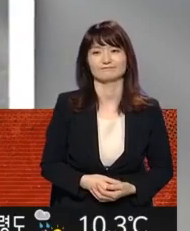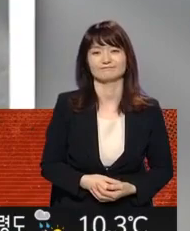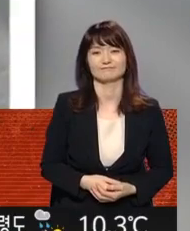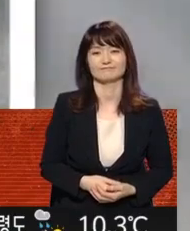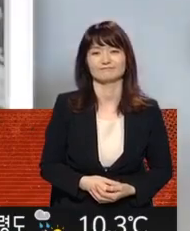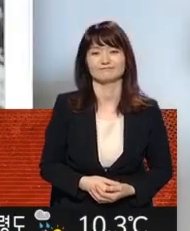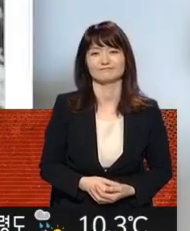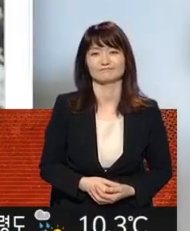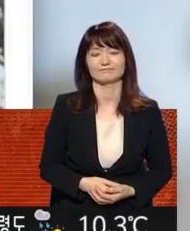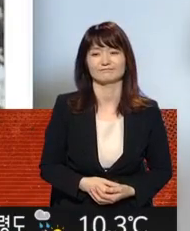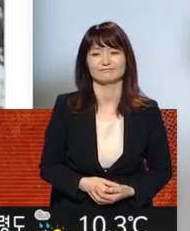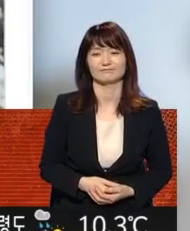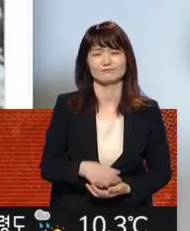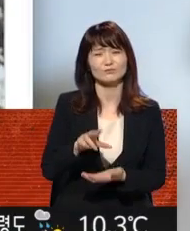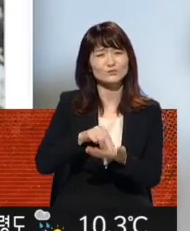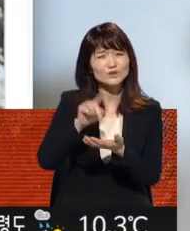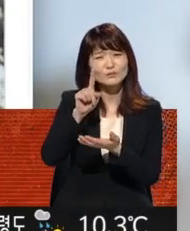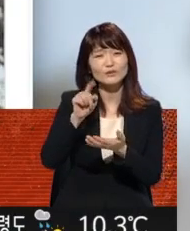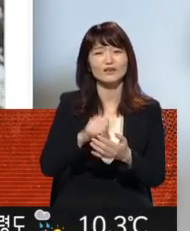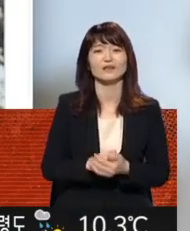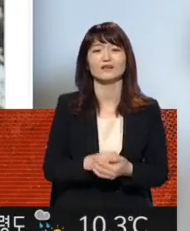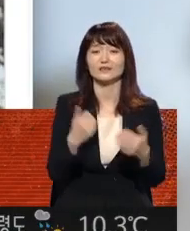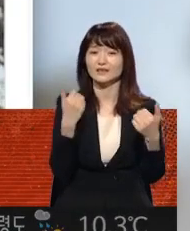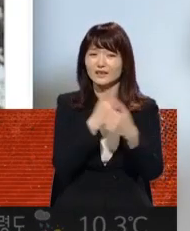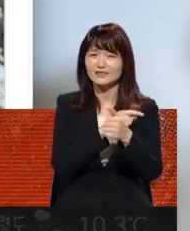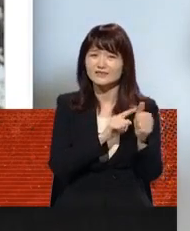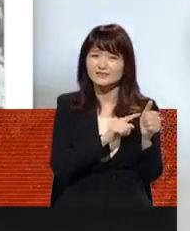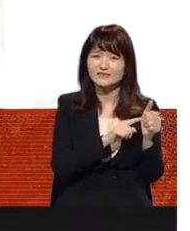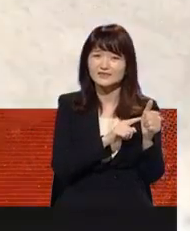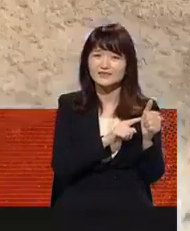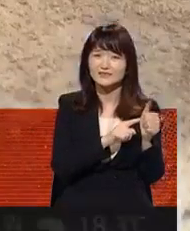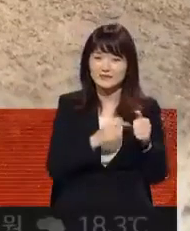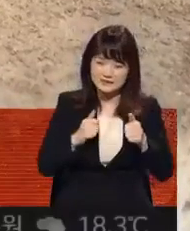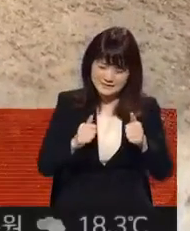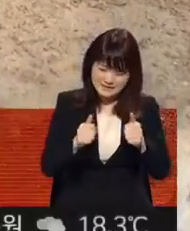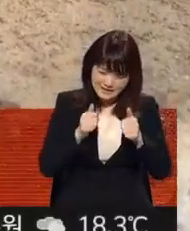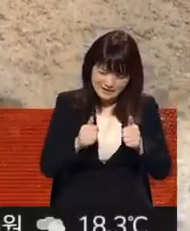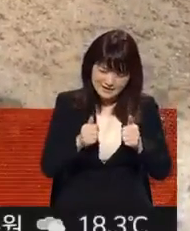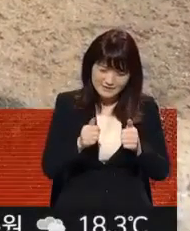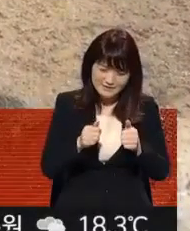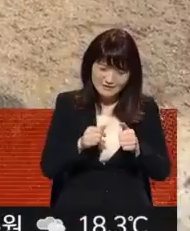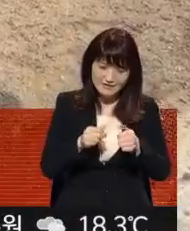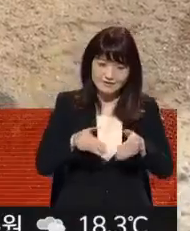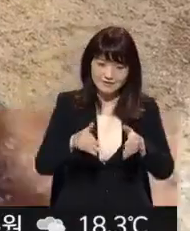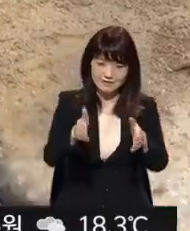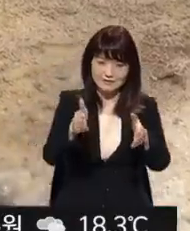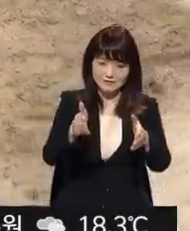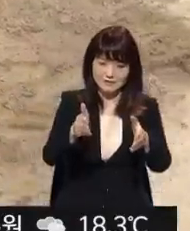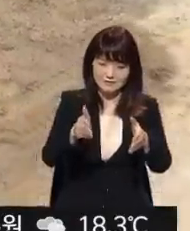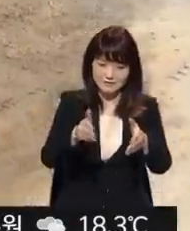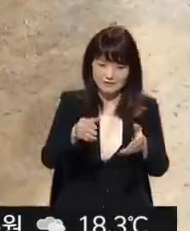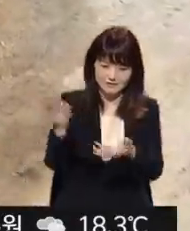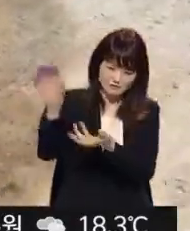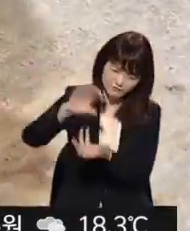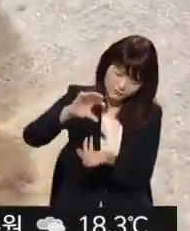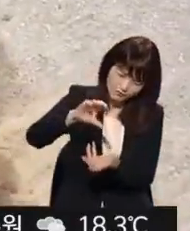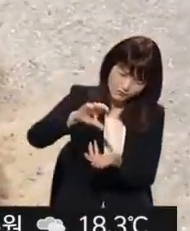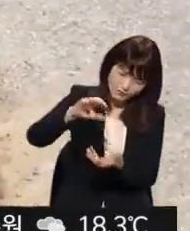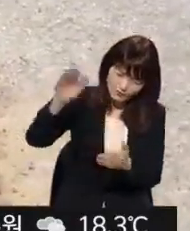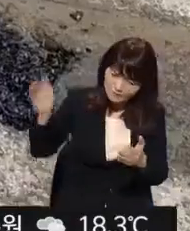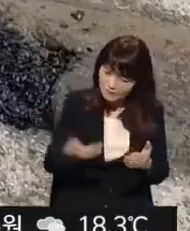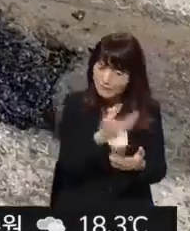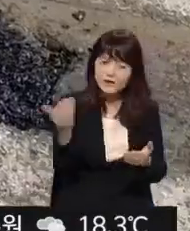자, 문제는 이 터미네이터 아저씨가 예. 열심히 메운 땅을 다시 파야 하는 일이 벌어졌어요.